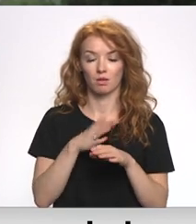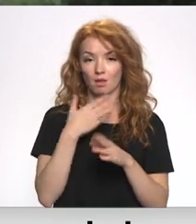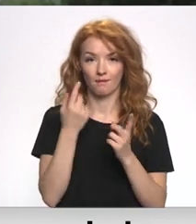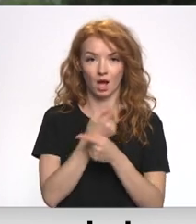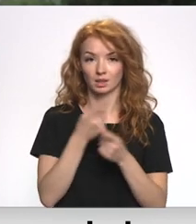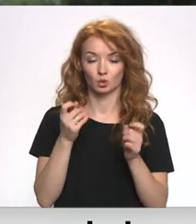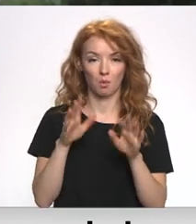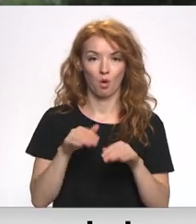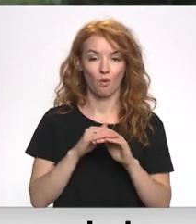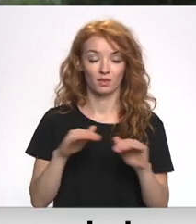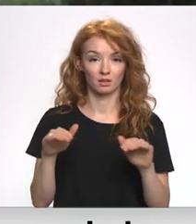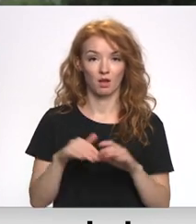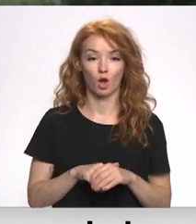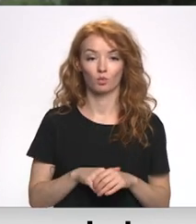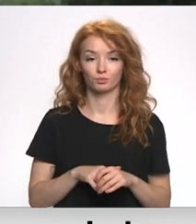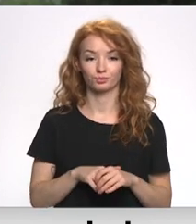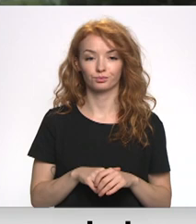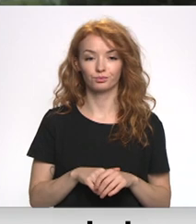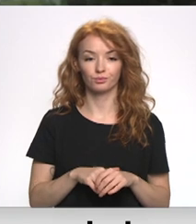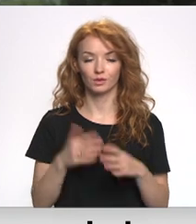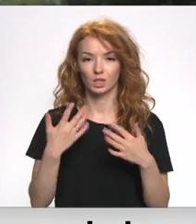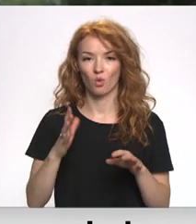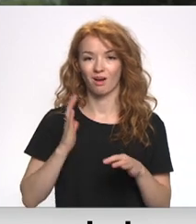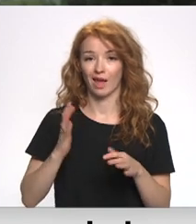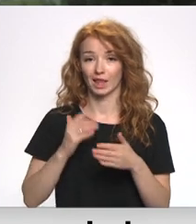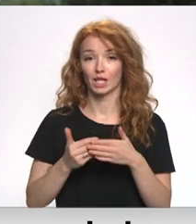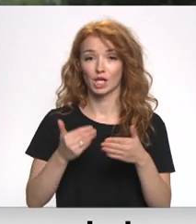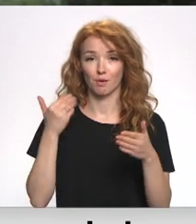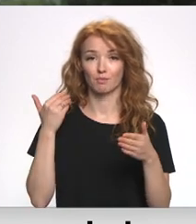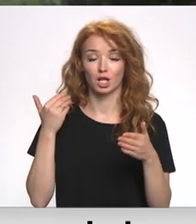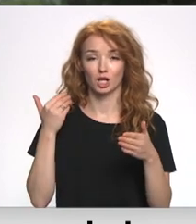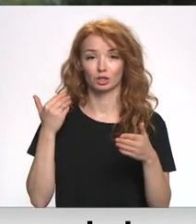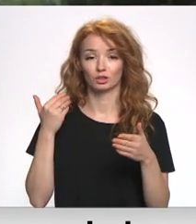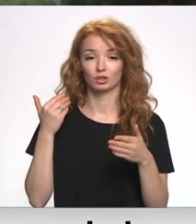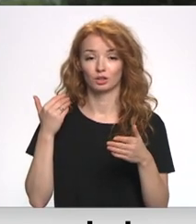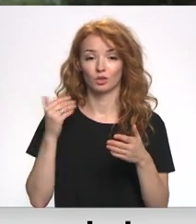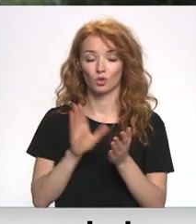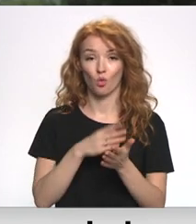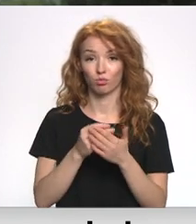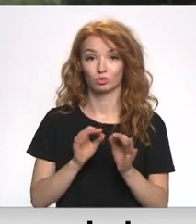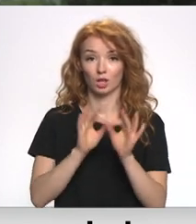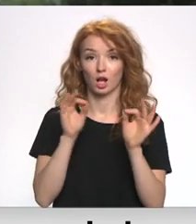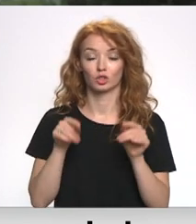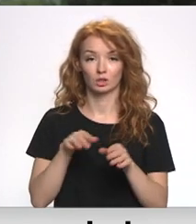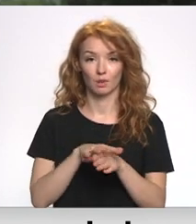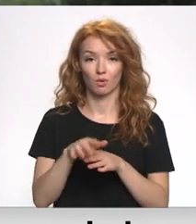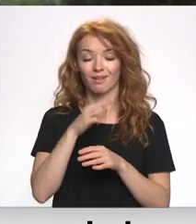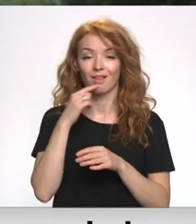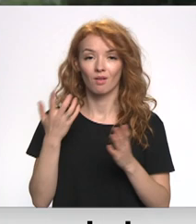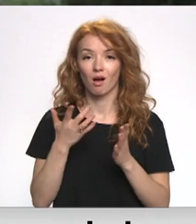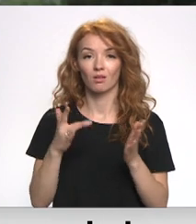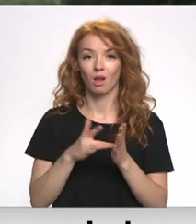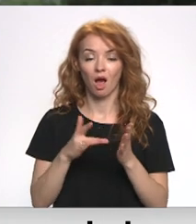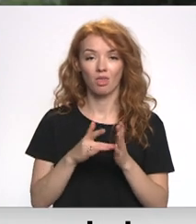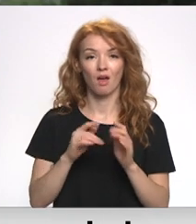atzinusi par leģitīmu. Tika jau gaidīts iepriekš, jau kopš sākās šis iebrukums, ka Krievija kādā